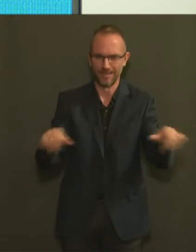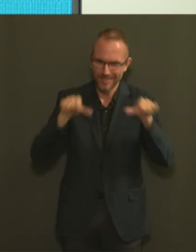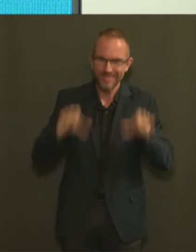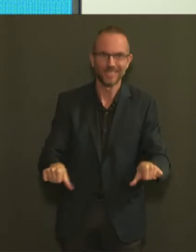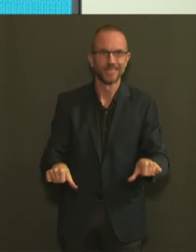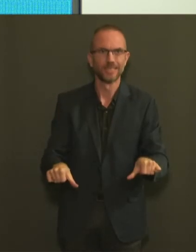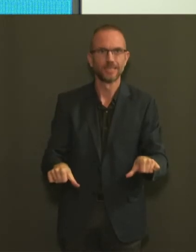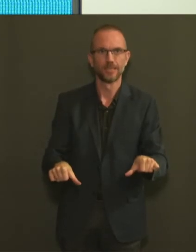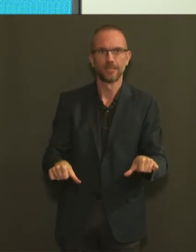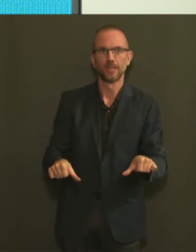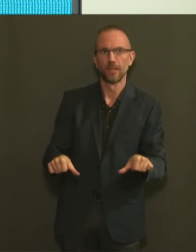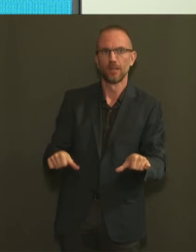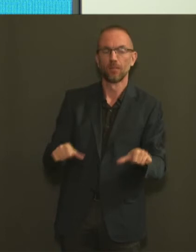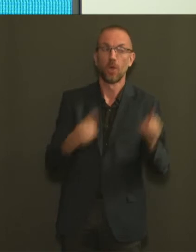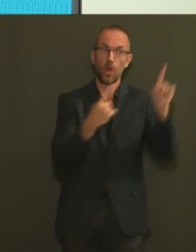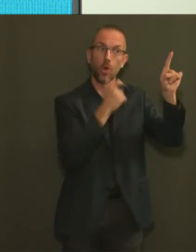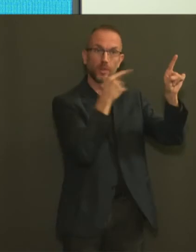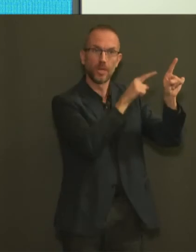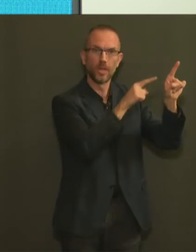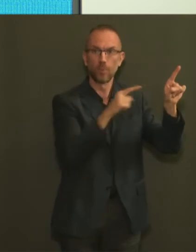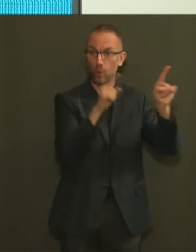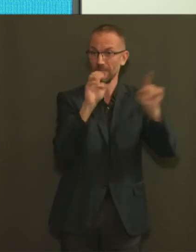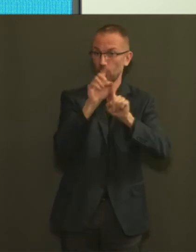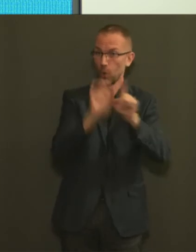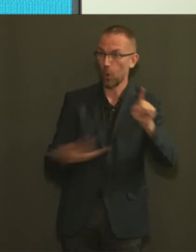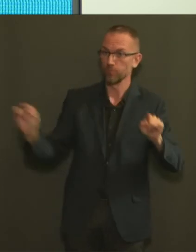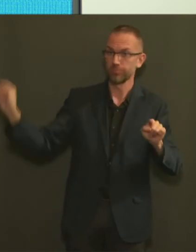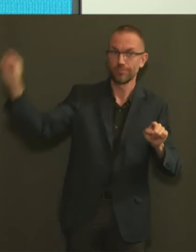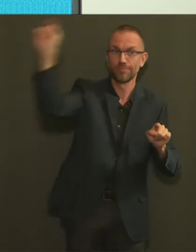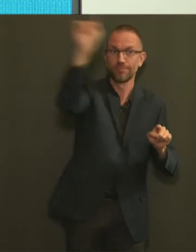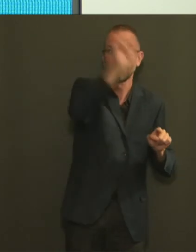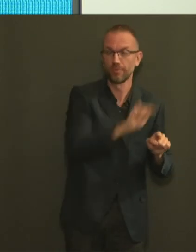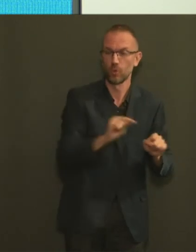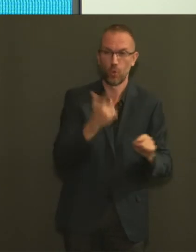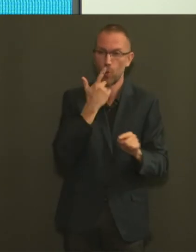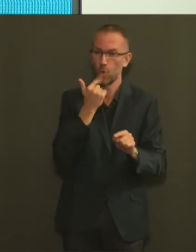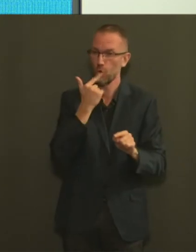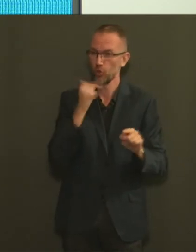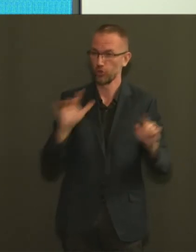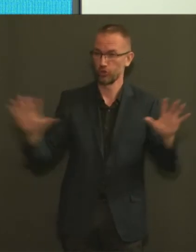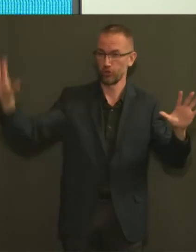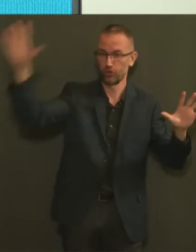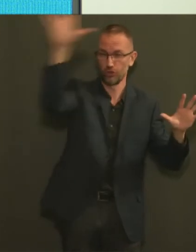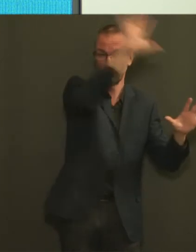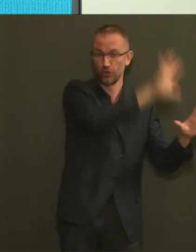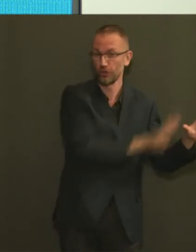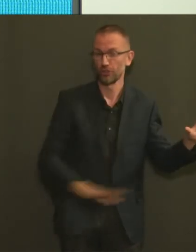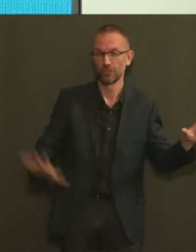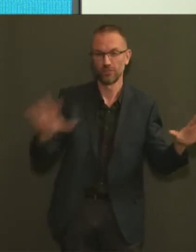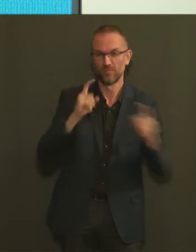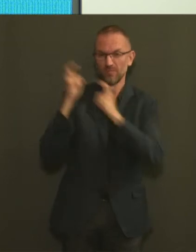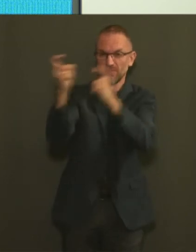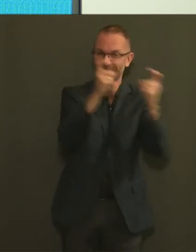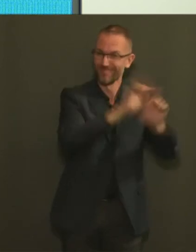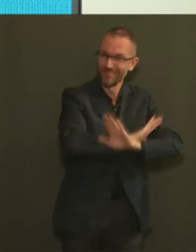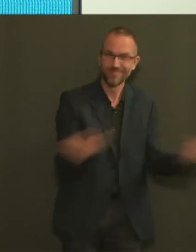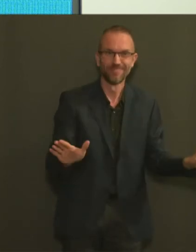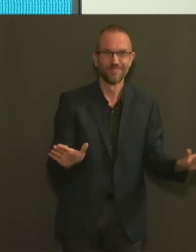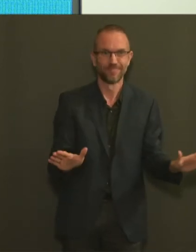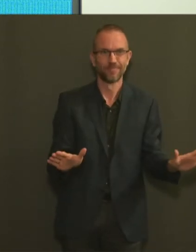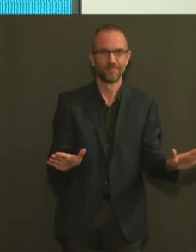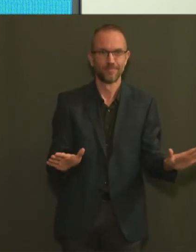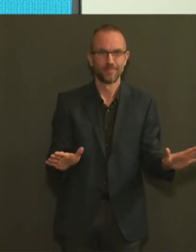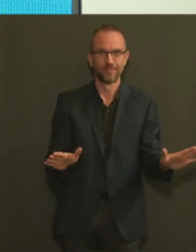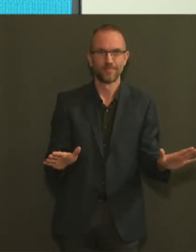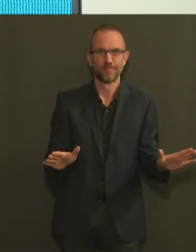quasi toute l'europe est en zone actuellement rouge avec une épidémiologie une situation de l'infection qui est